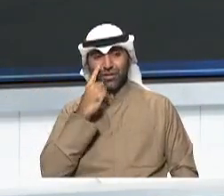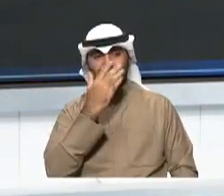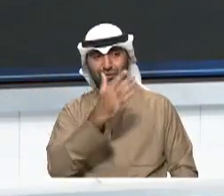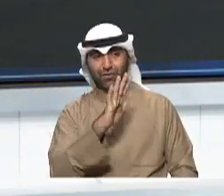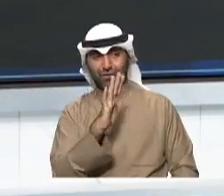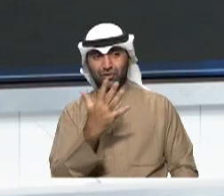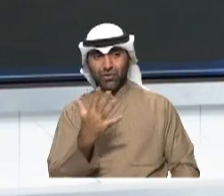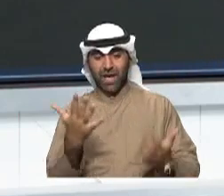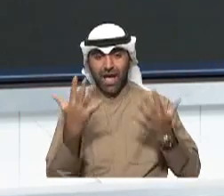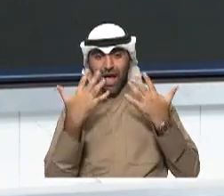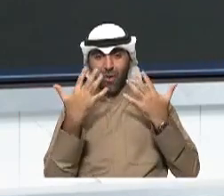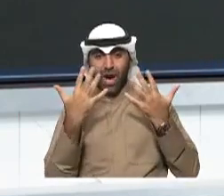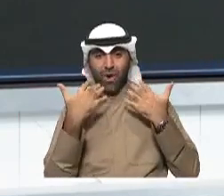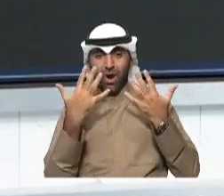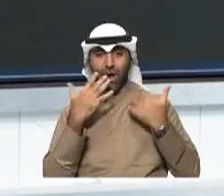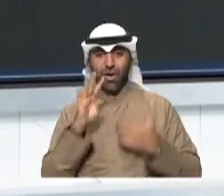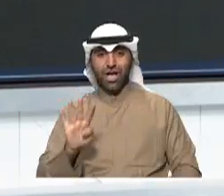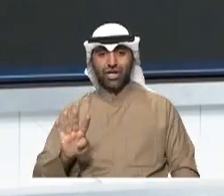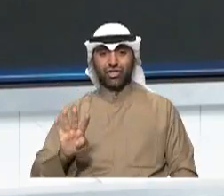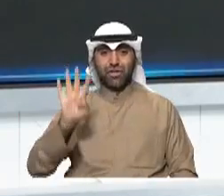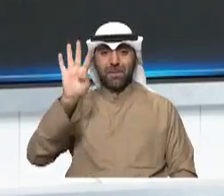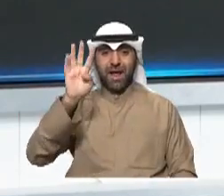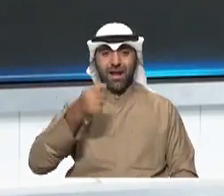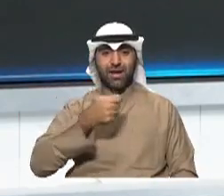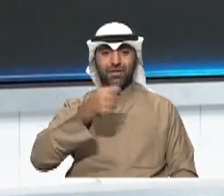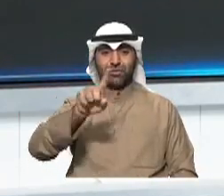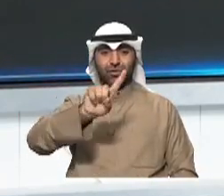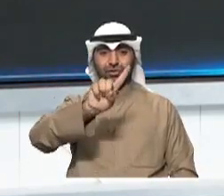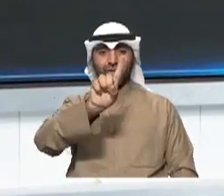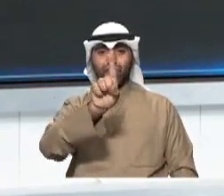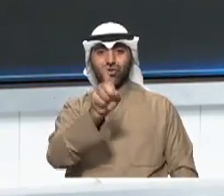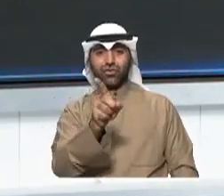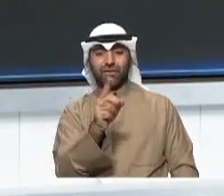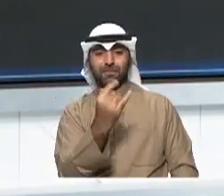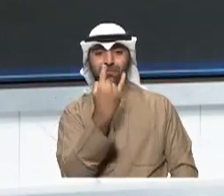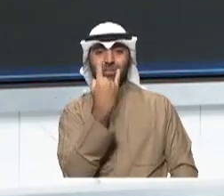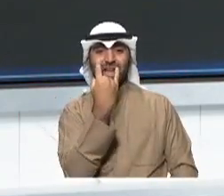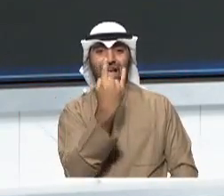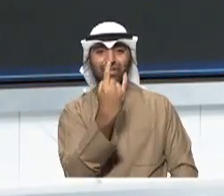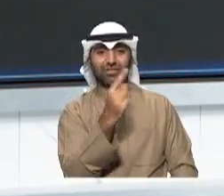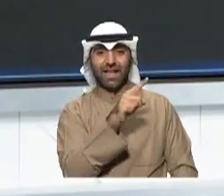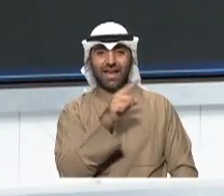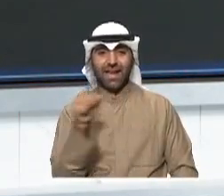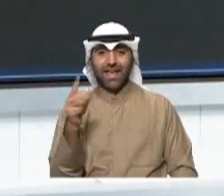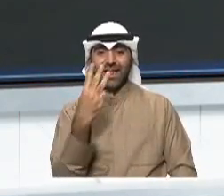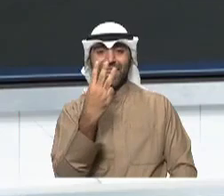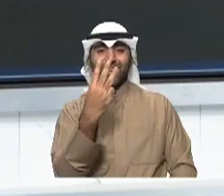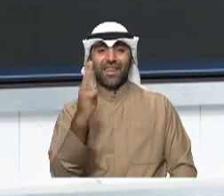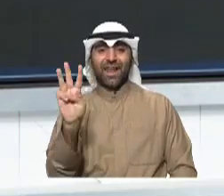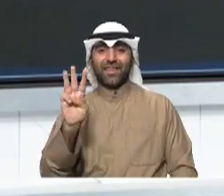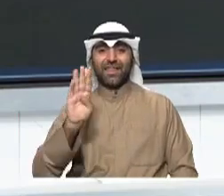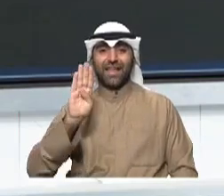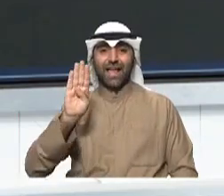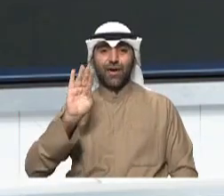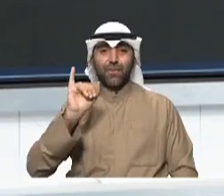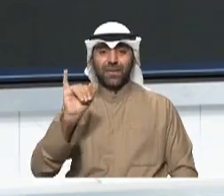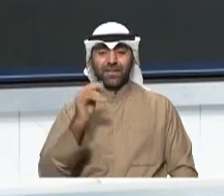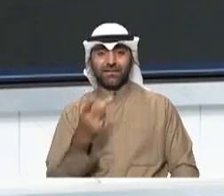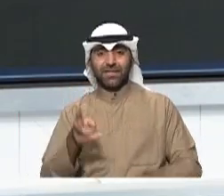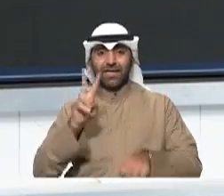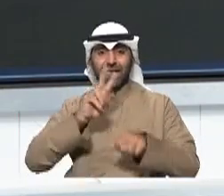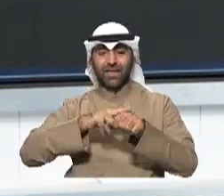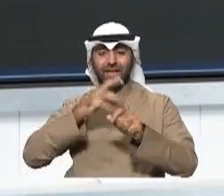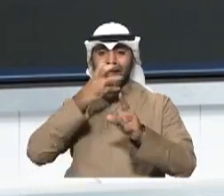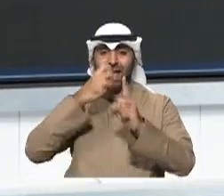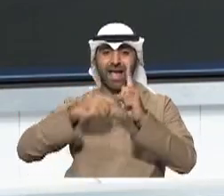من 10 إلى 30 كيلو متر في الساعة. أما بالنسبة للمناطق الوسطى وكذلك الساحلية متفاوتة ما بين 16